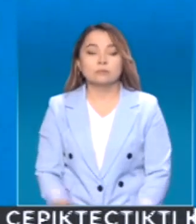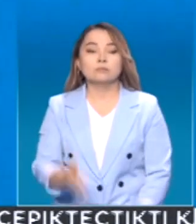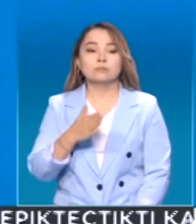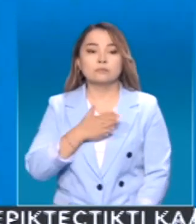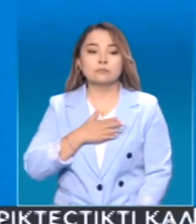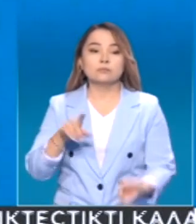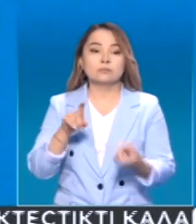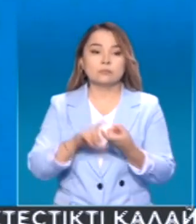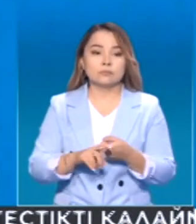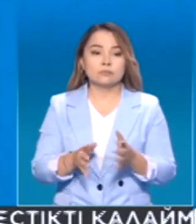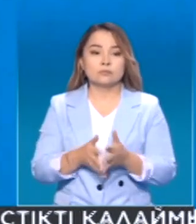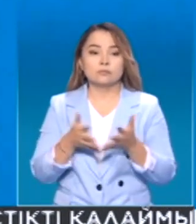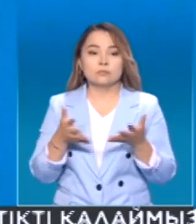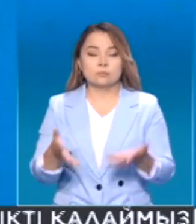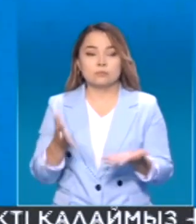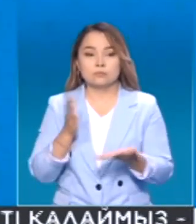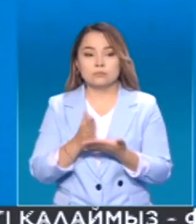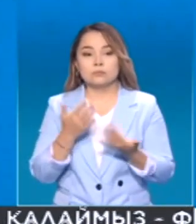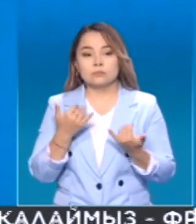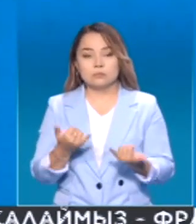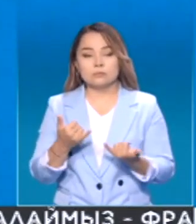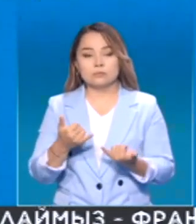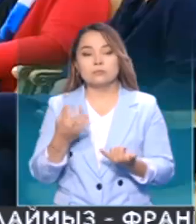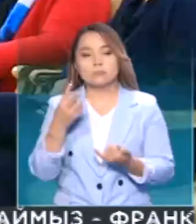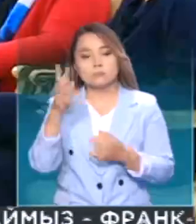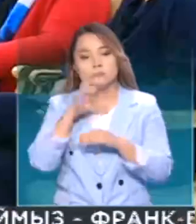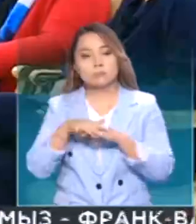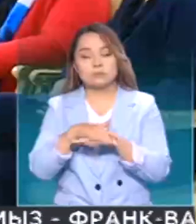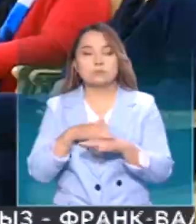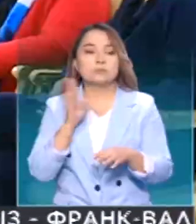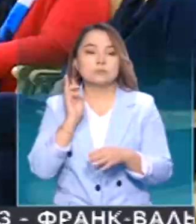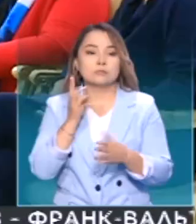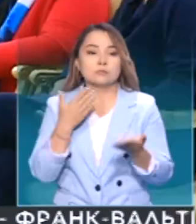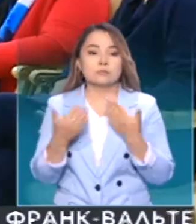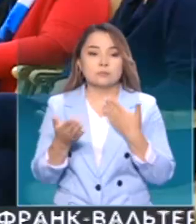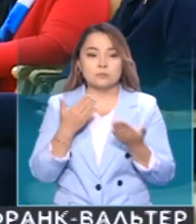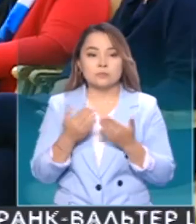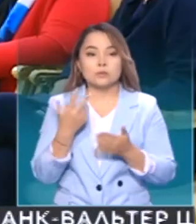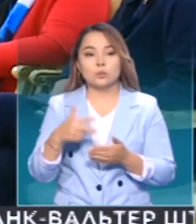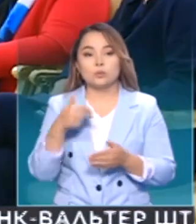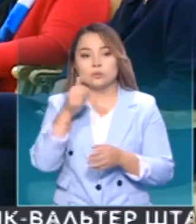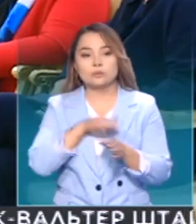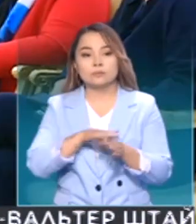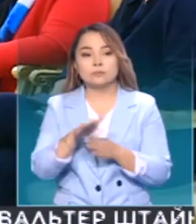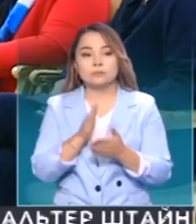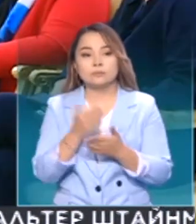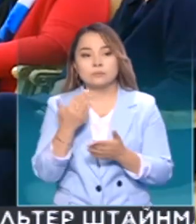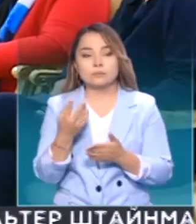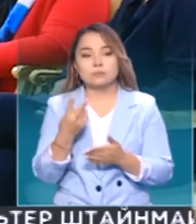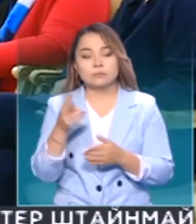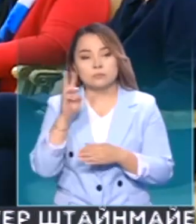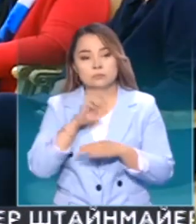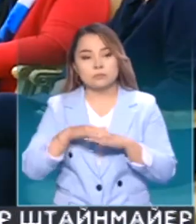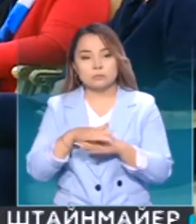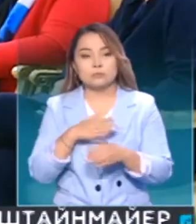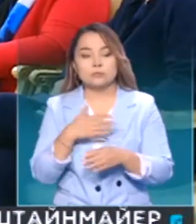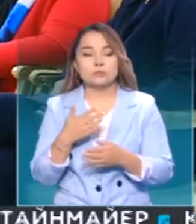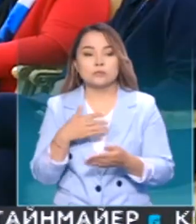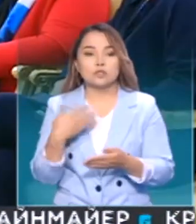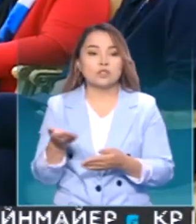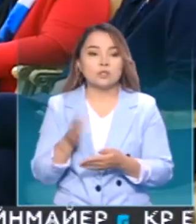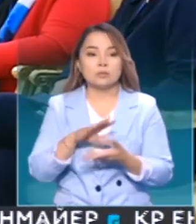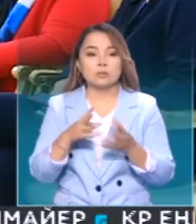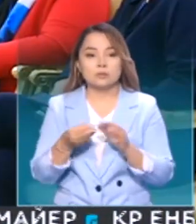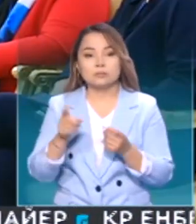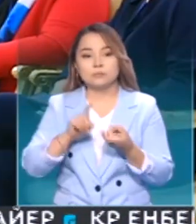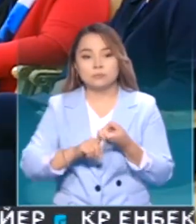Біздің байланыстарымыз берік. Былтыр екі елдің арасында дипломатиялық қарым-қатынас орнағанына 30 жыл толды. Осы сапар арқылы екі ел арасындағы жан-жақты байланыстарға